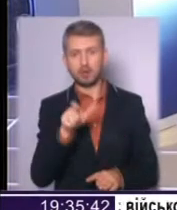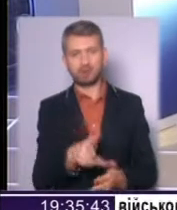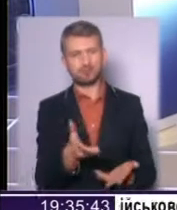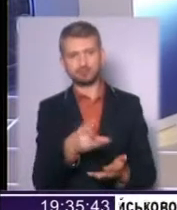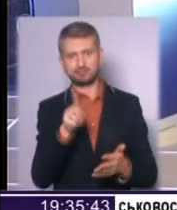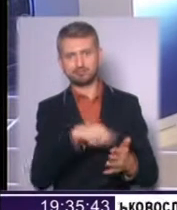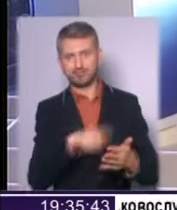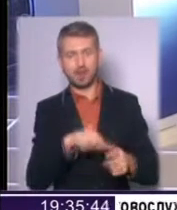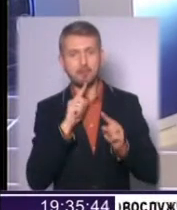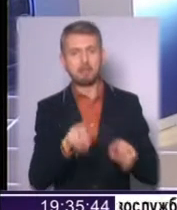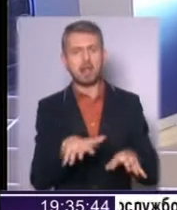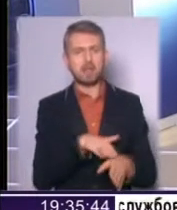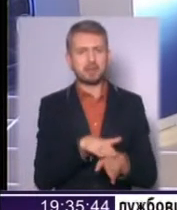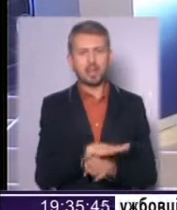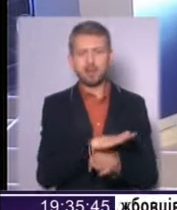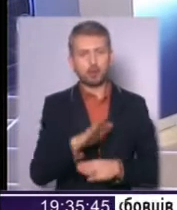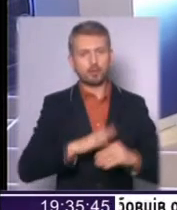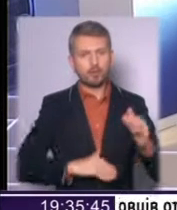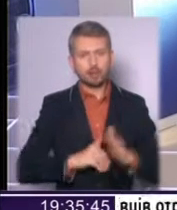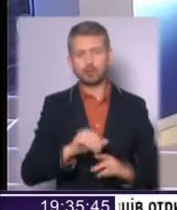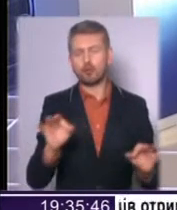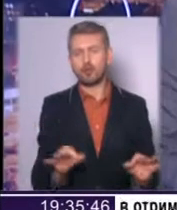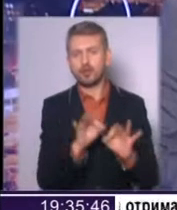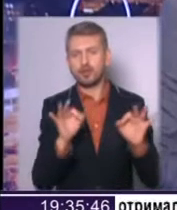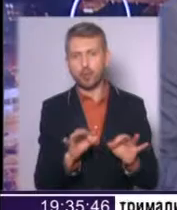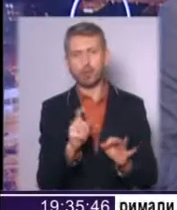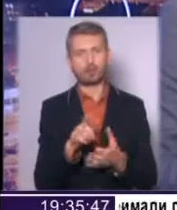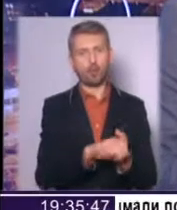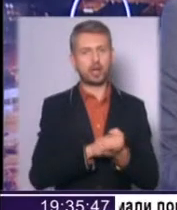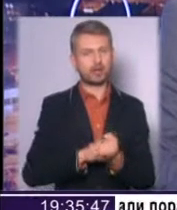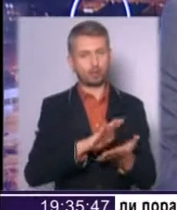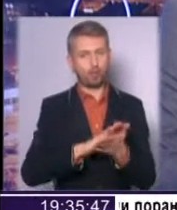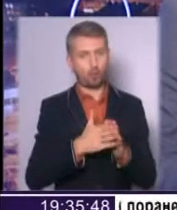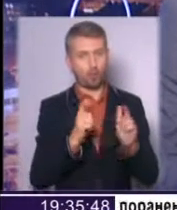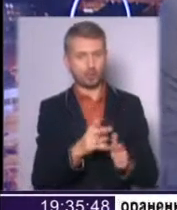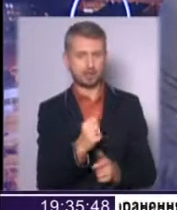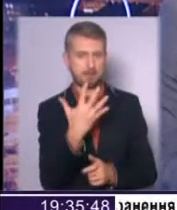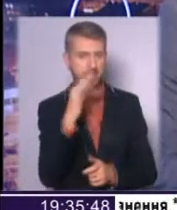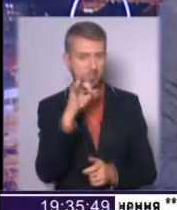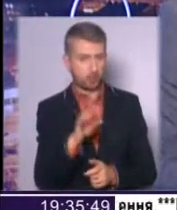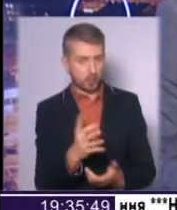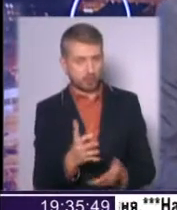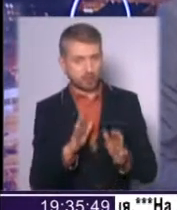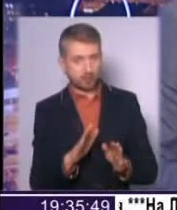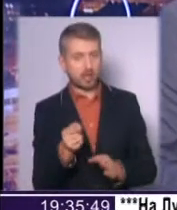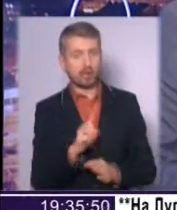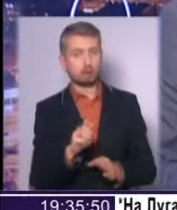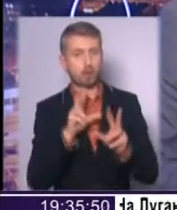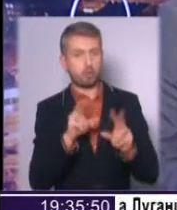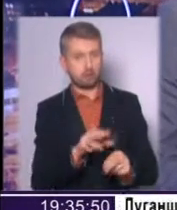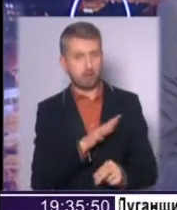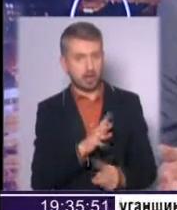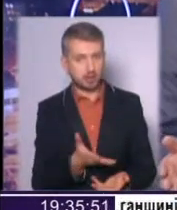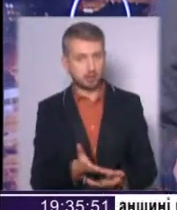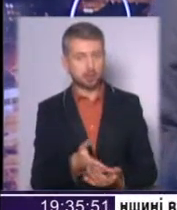які вирішують на свою думку, на думку виборців, і на неї, якби, розраховують, і так себе ведуть в парламенті. А